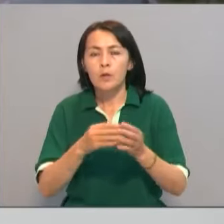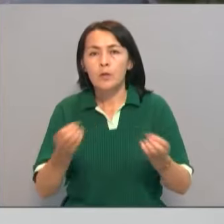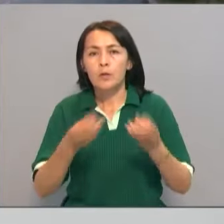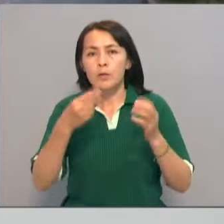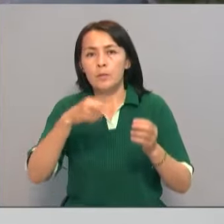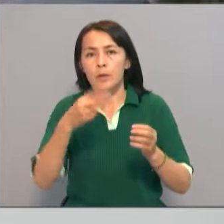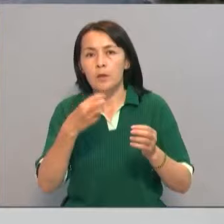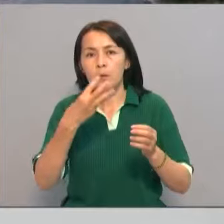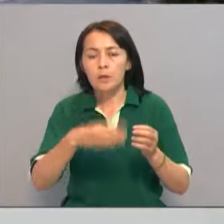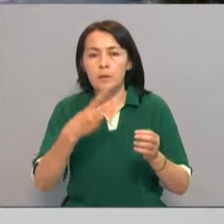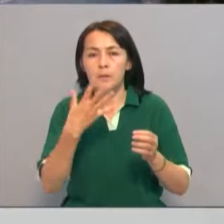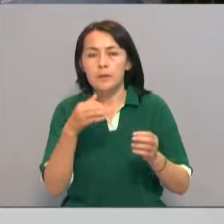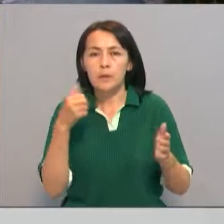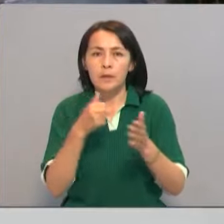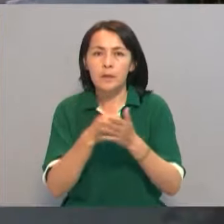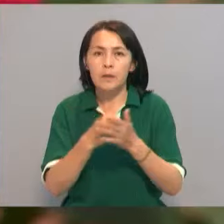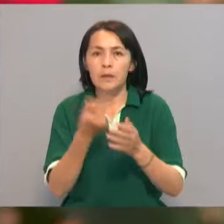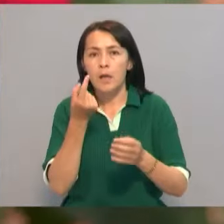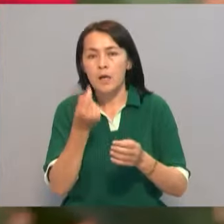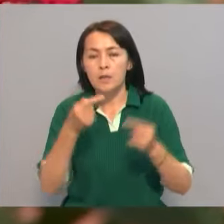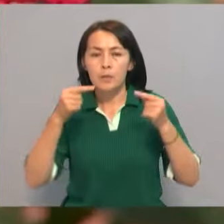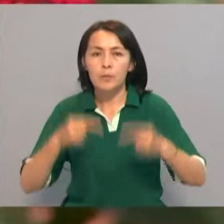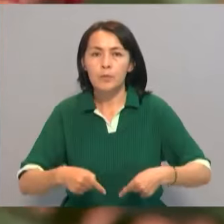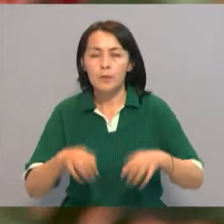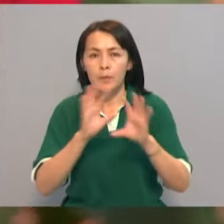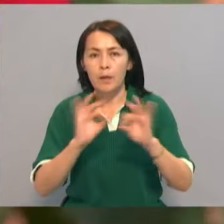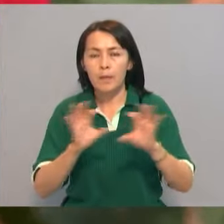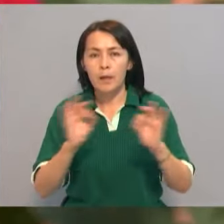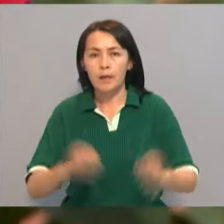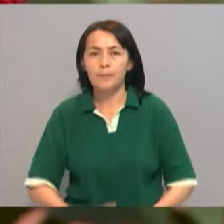22-30-25 градусқа дейін аздап төмендейді, делінген хабарламада.